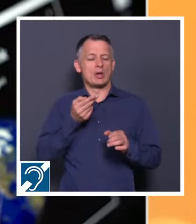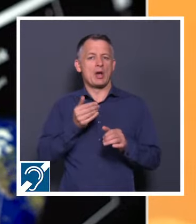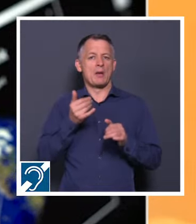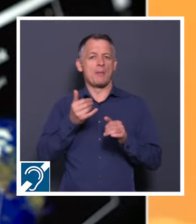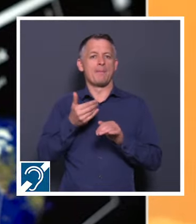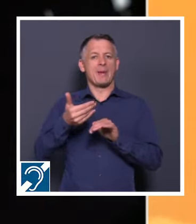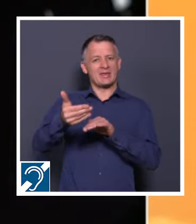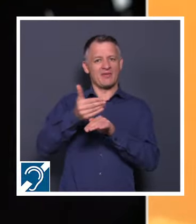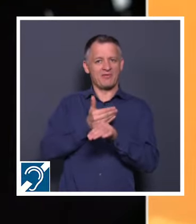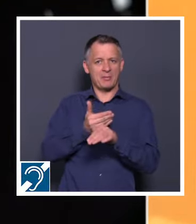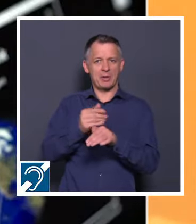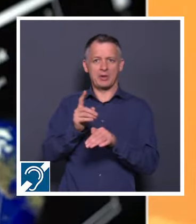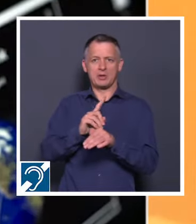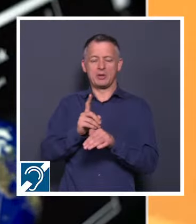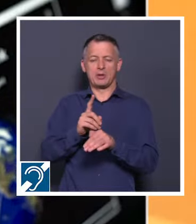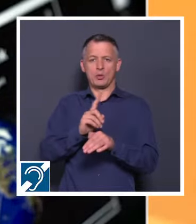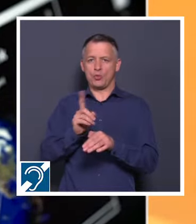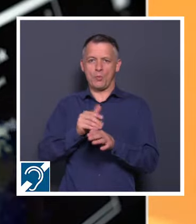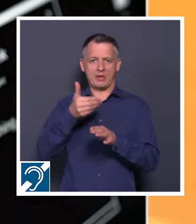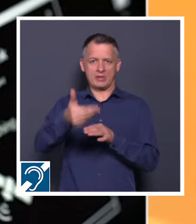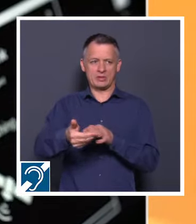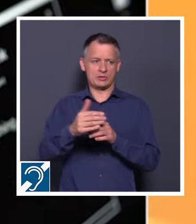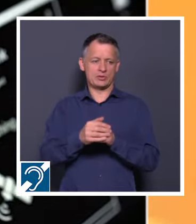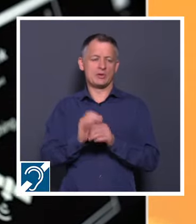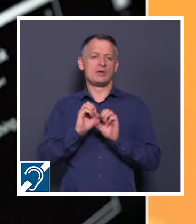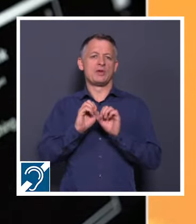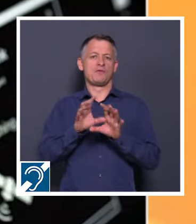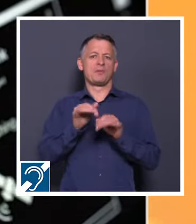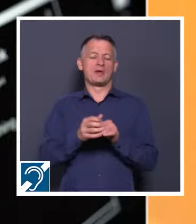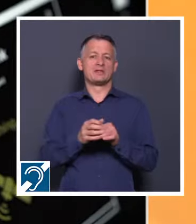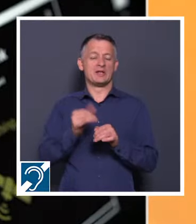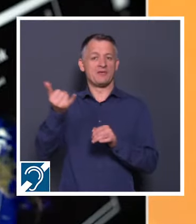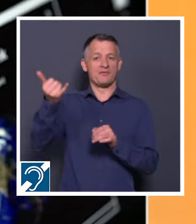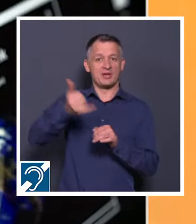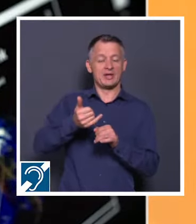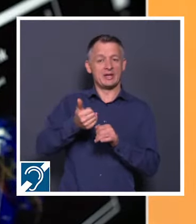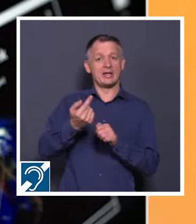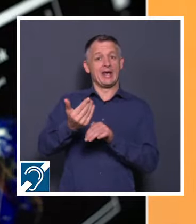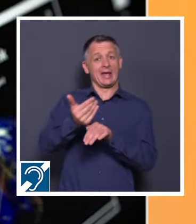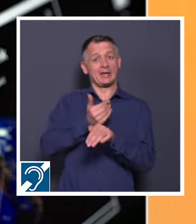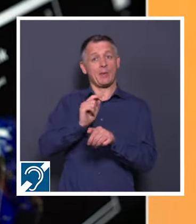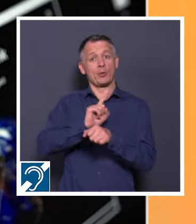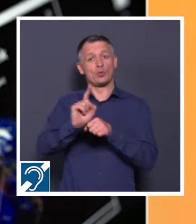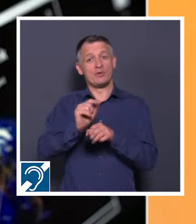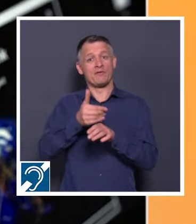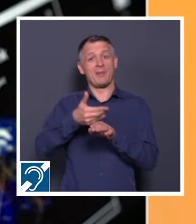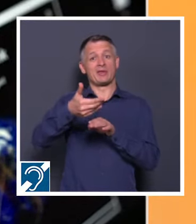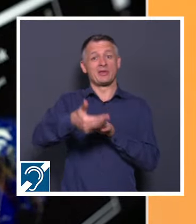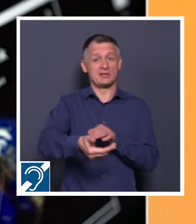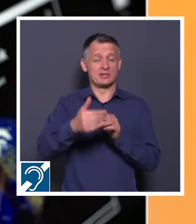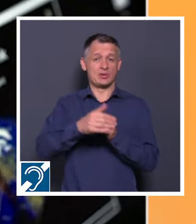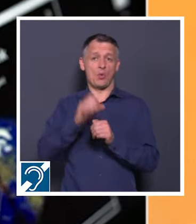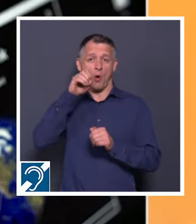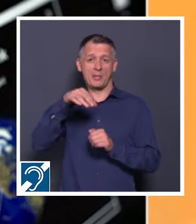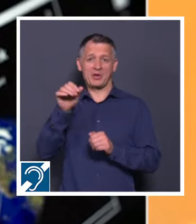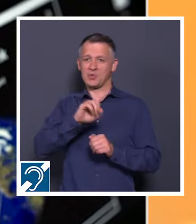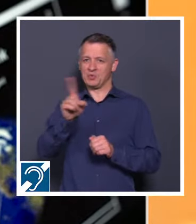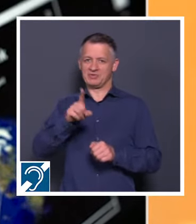care afirmațiile vin primele și produsele vin după, iar oamenii nu sunt atât de